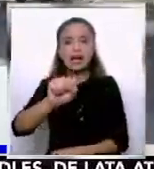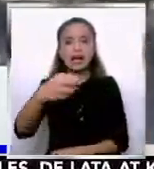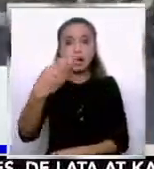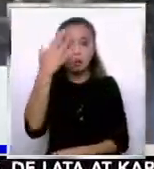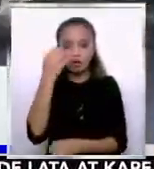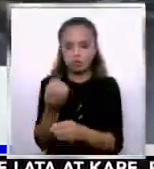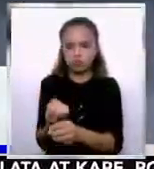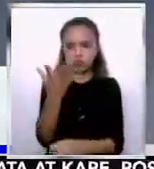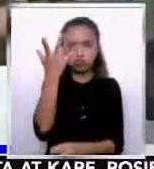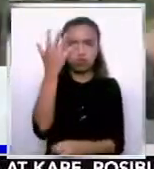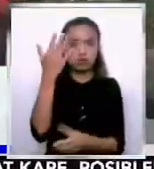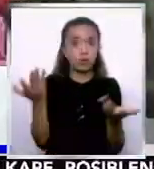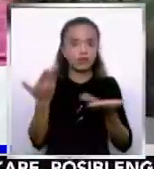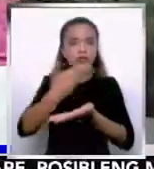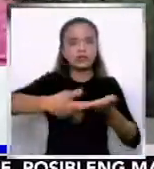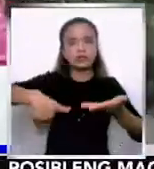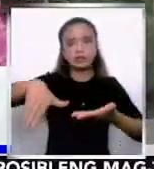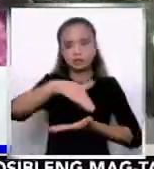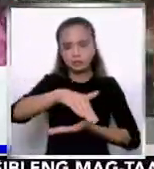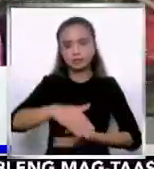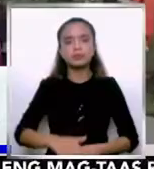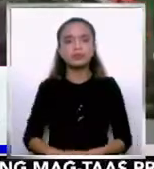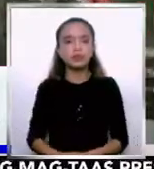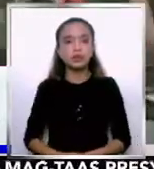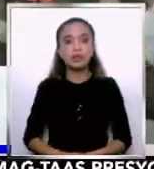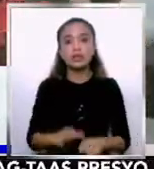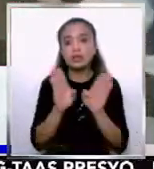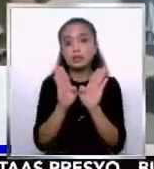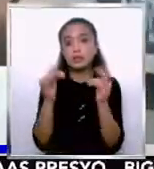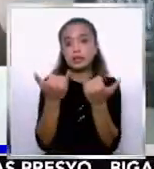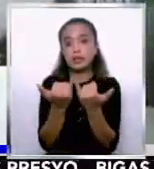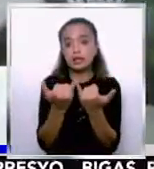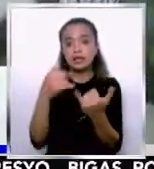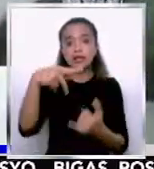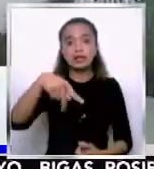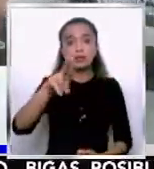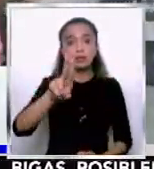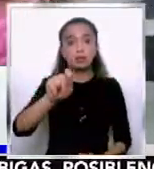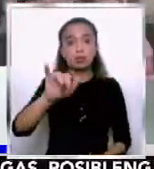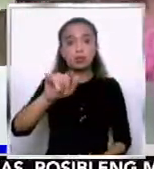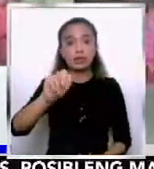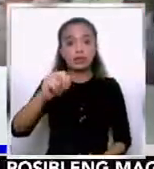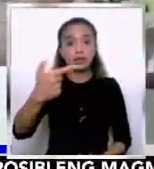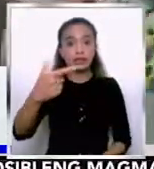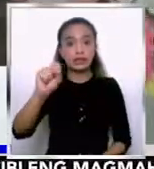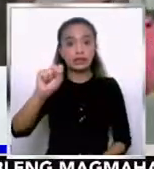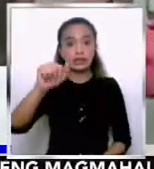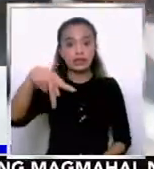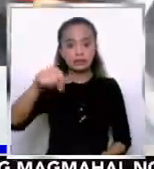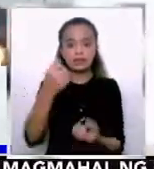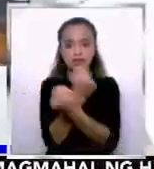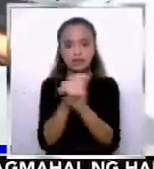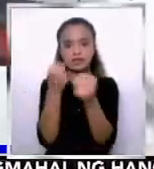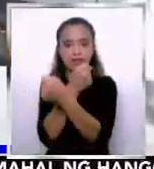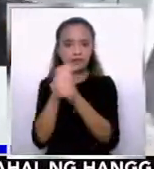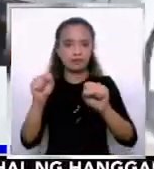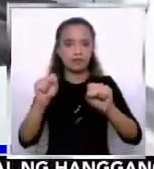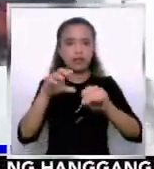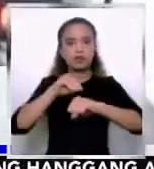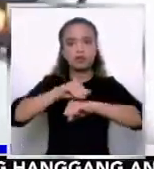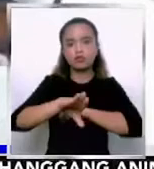sa Sorsogon kahapon. Sa Barangay Puting Sapa sa Huban, inilikas na ang mga apektadong residente. Sa pinakahuling